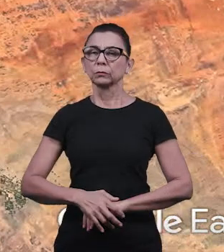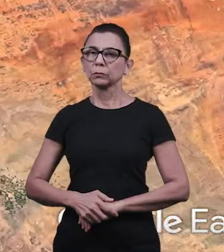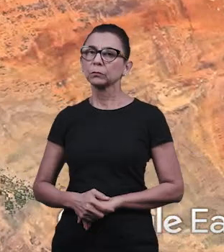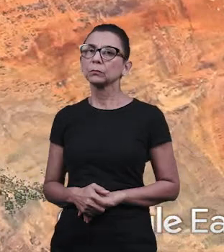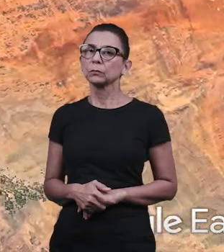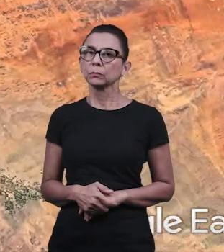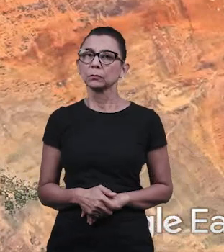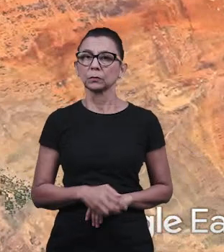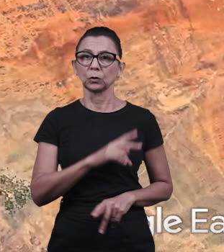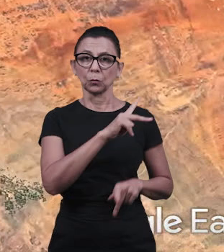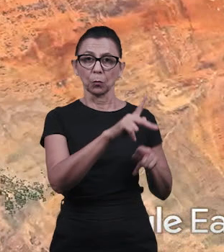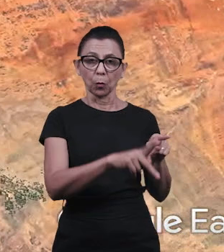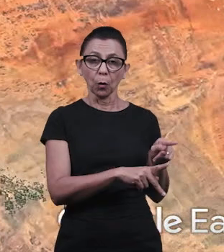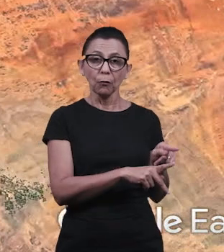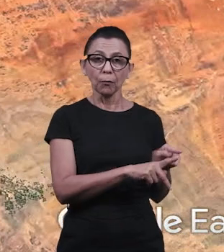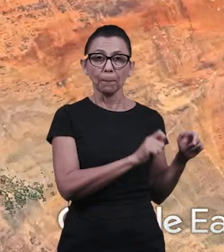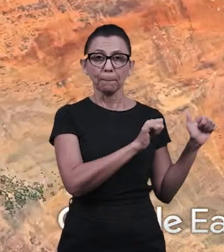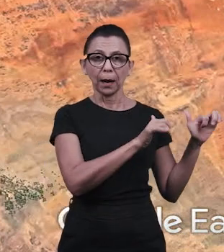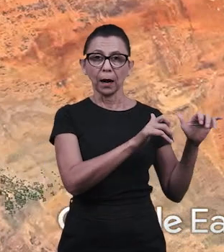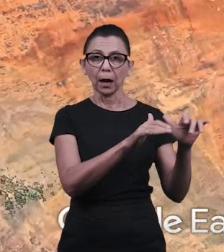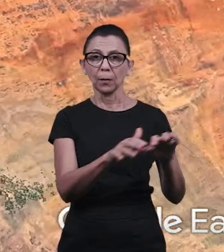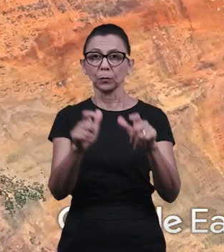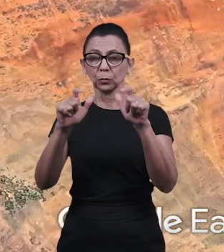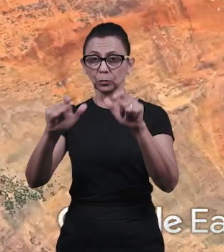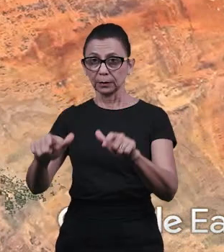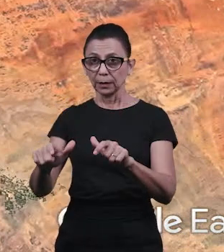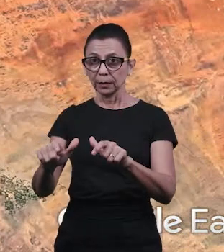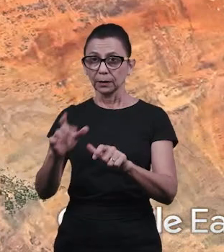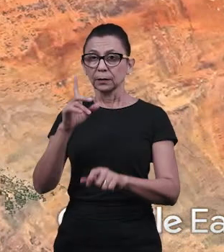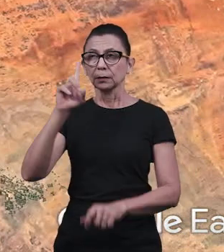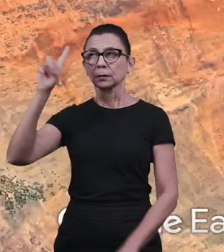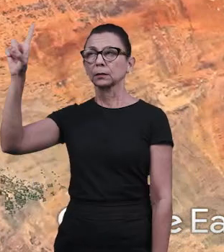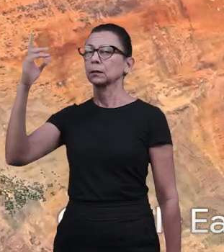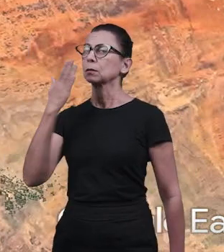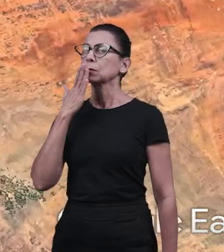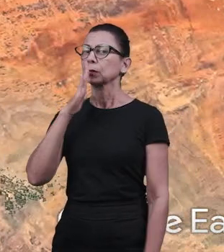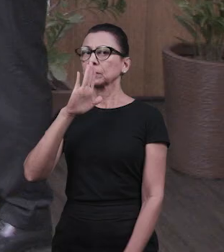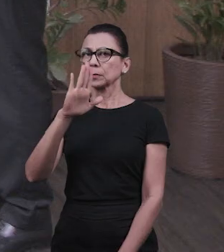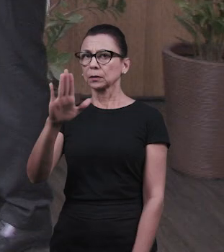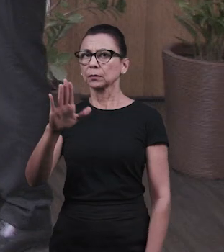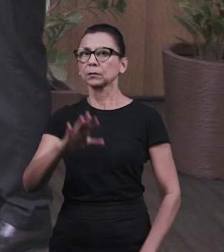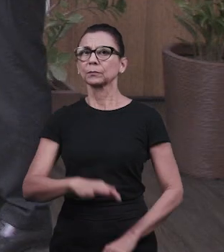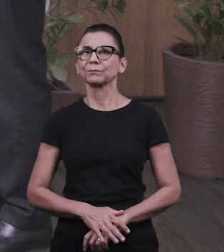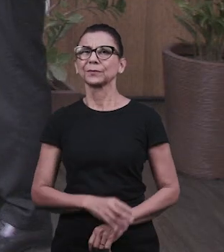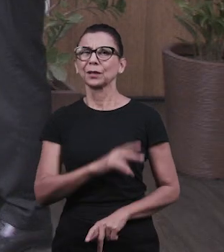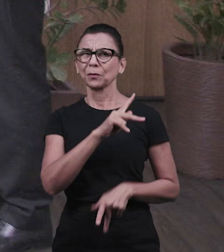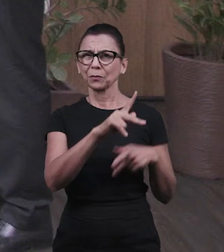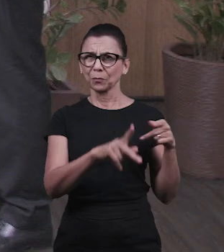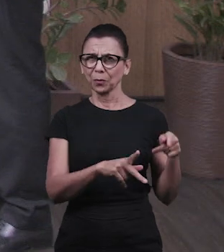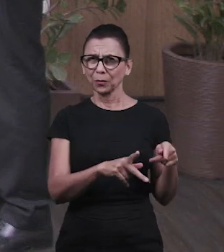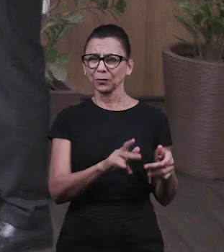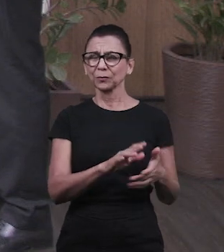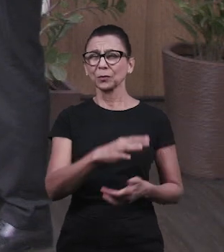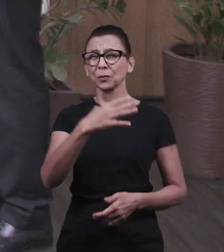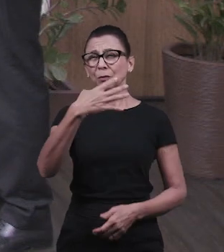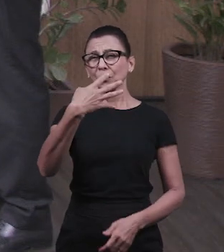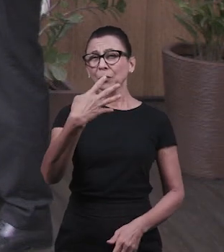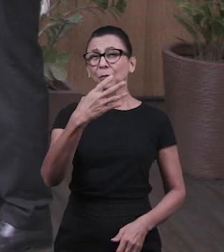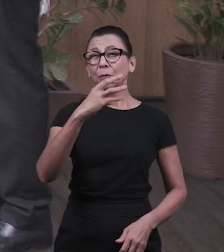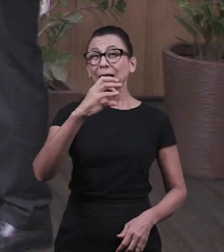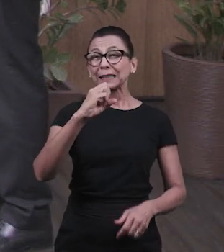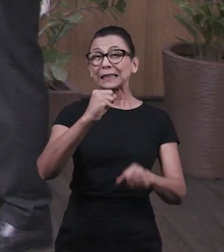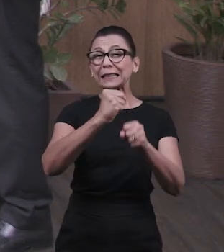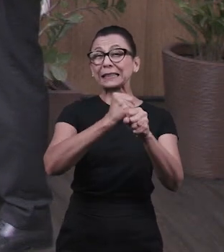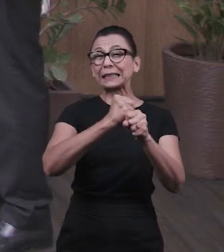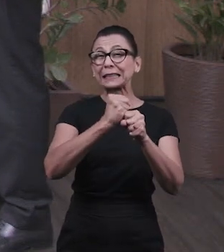землю, обетованную им Богом. И они шли, и Библия говорит, они ходили по пустыне около 40 лет. До того момента,